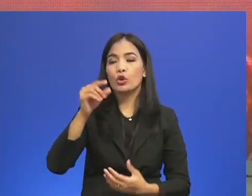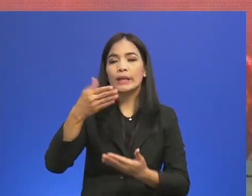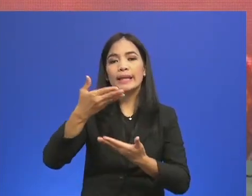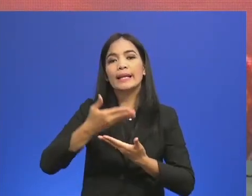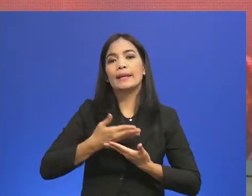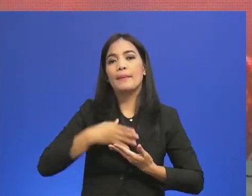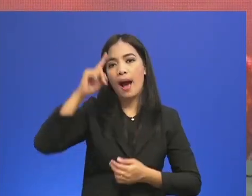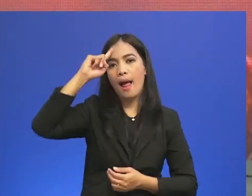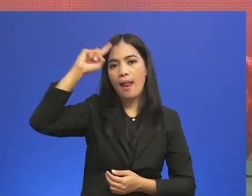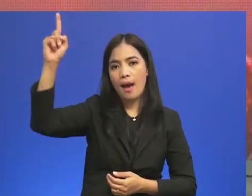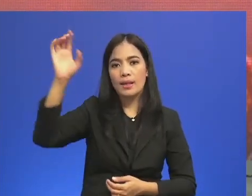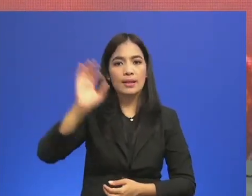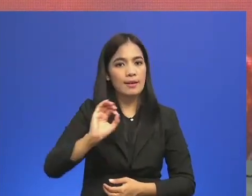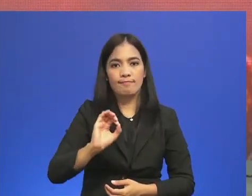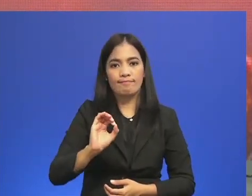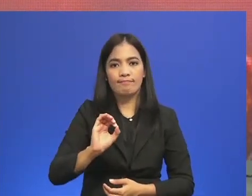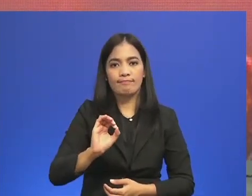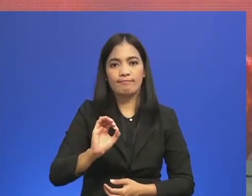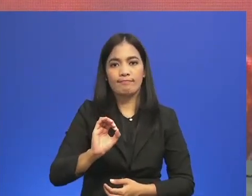Jangan diharapkan untuk diterima. Ya,